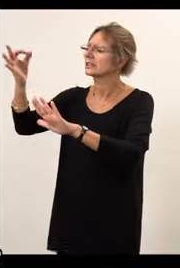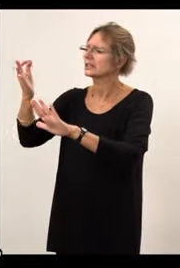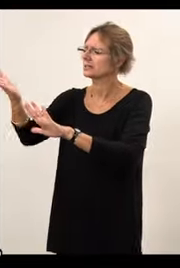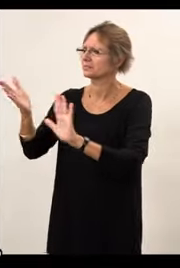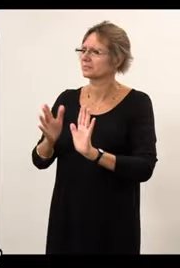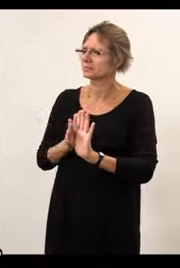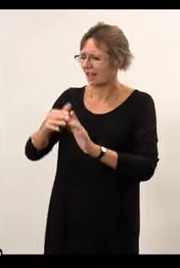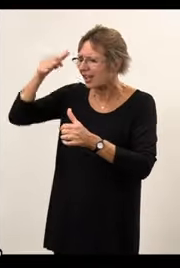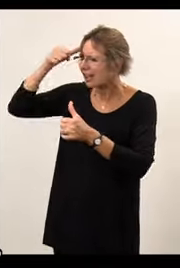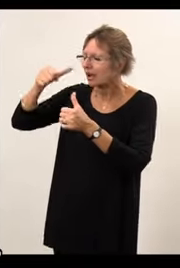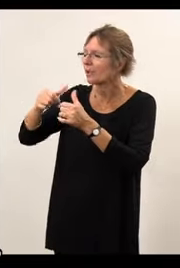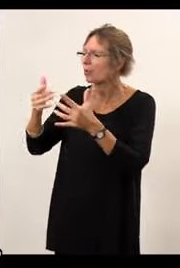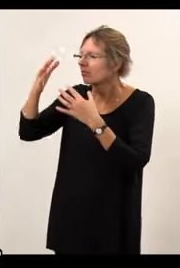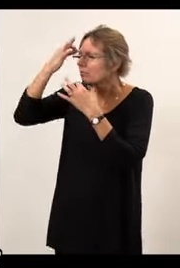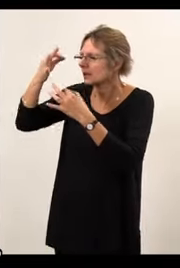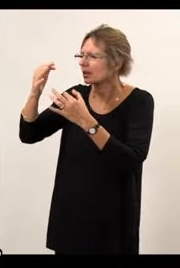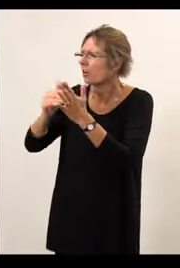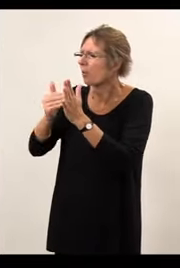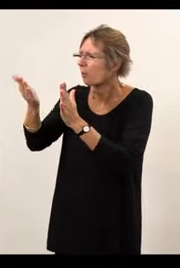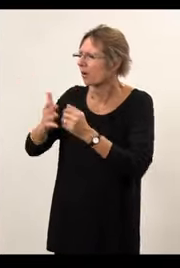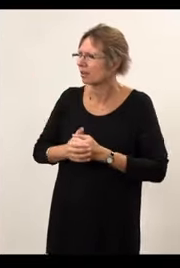dis-moi, tu te souviens de quoi d'autre?